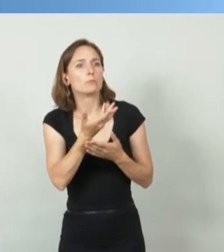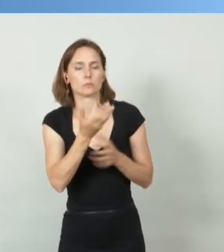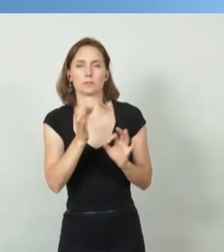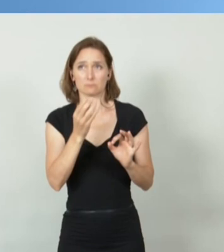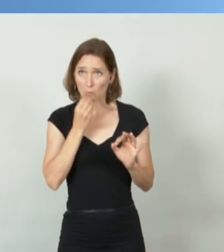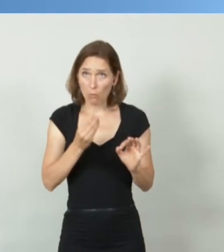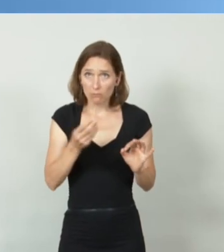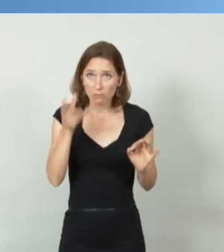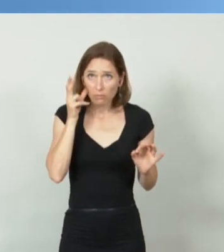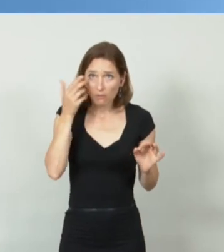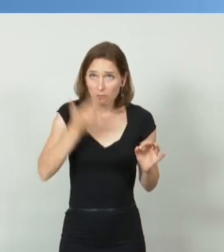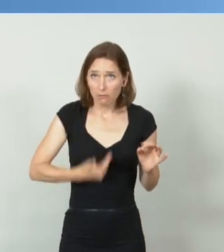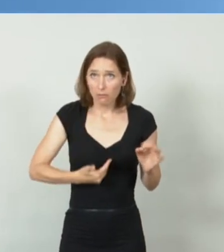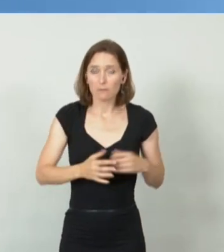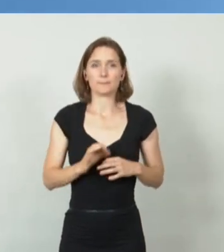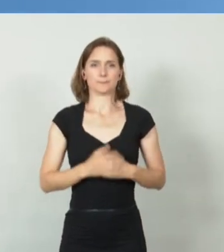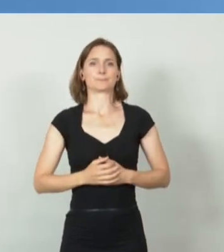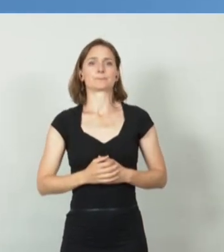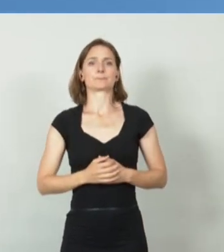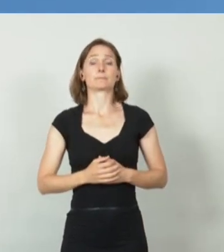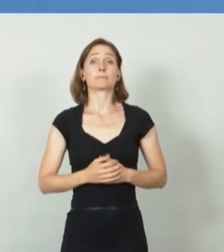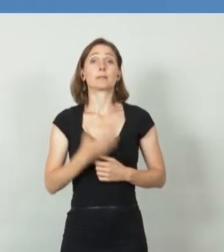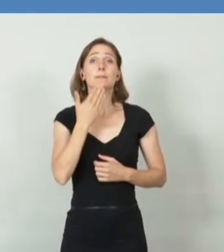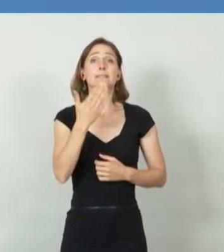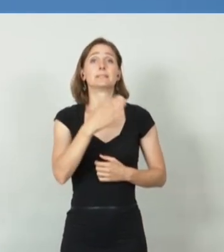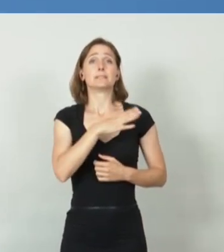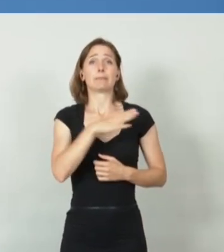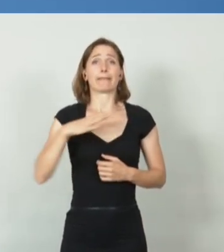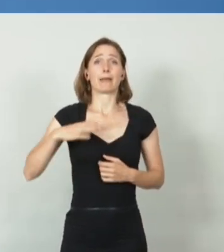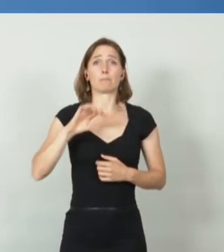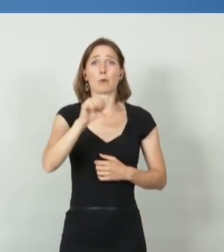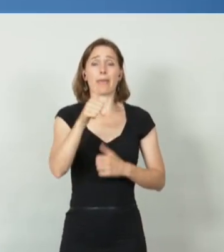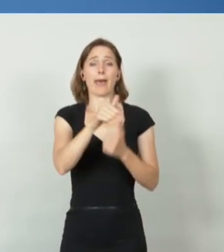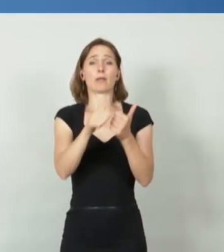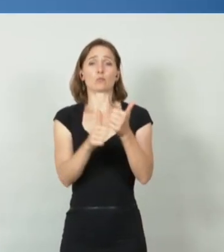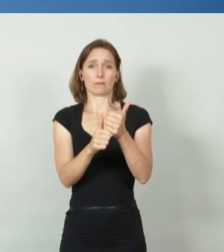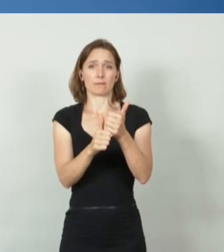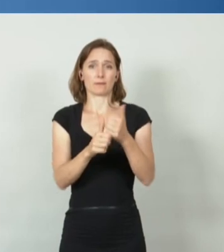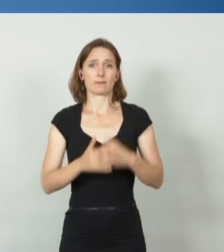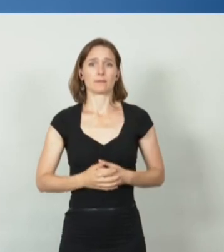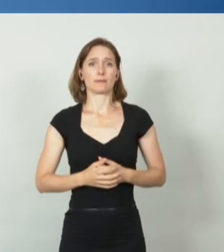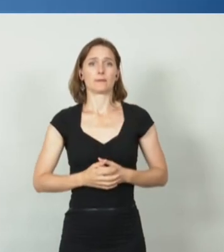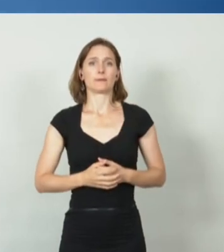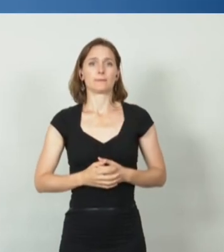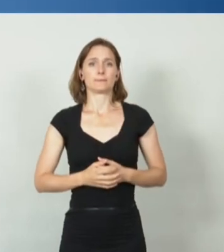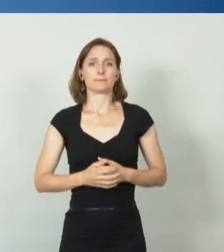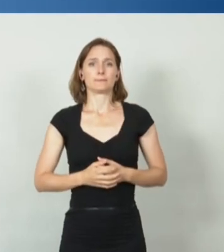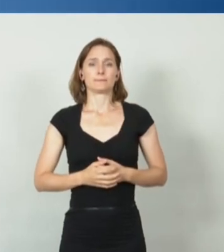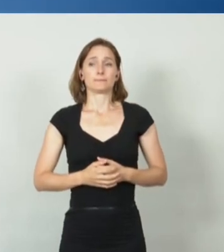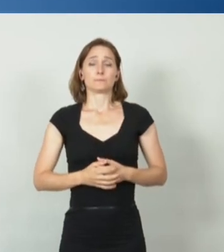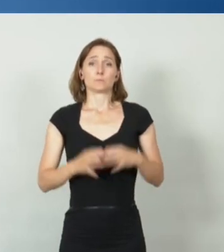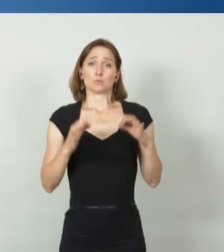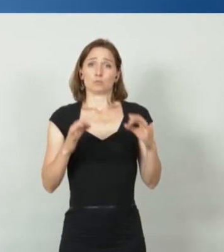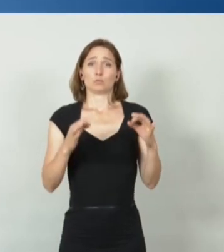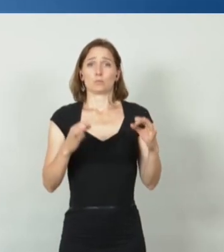ça y est vous entendez merci la première madame la première adjointe donc nous retrouvons là les mêmes